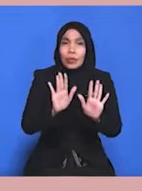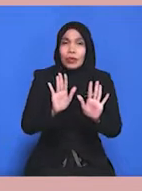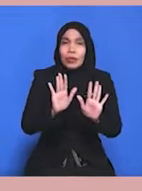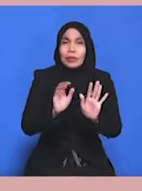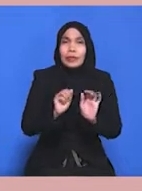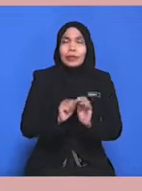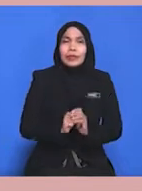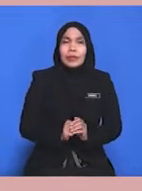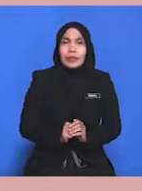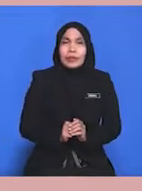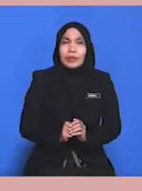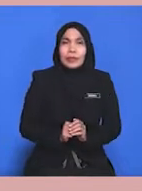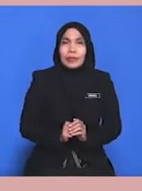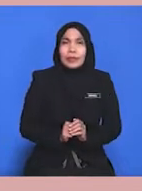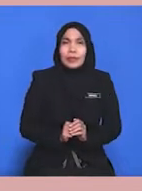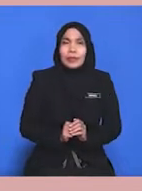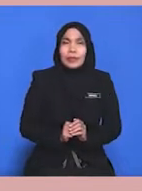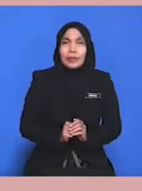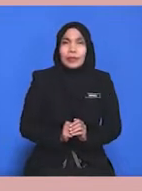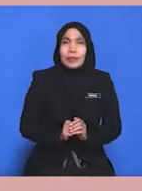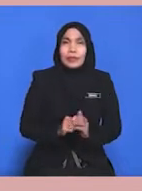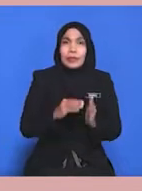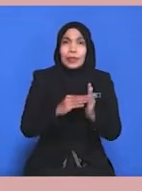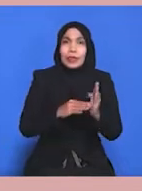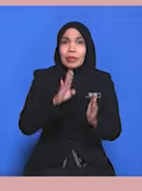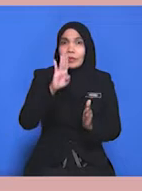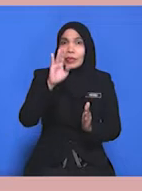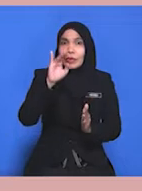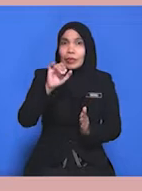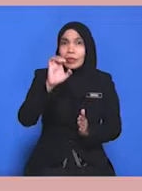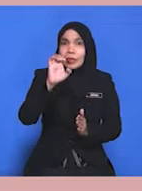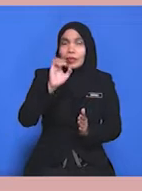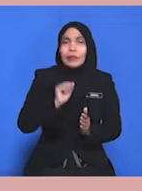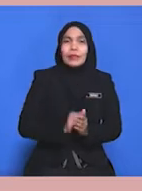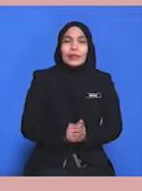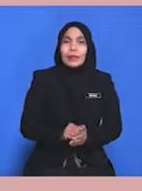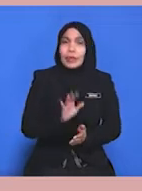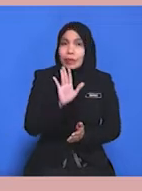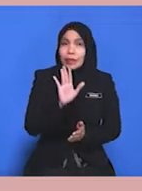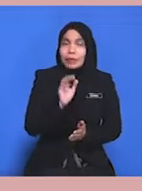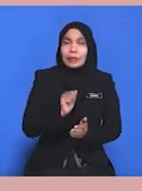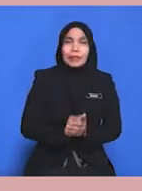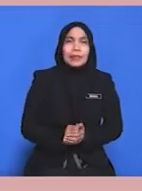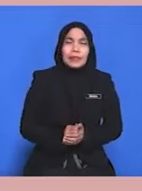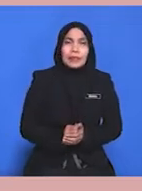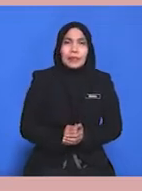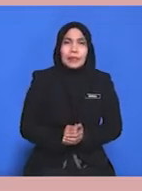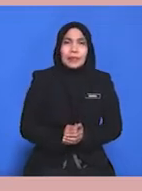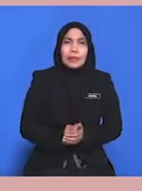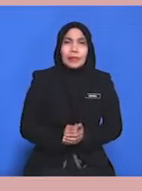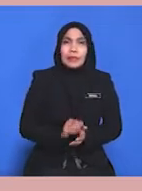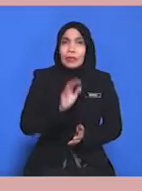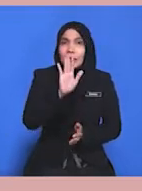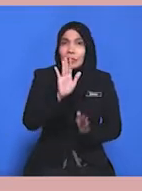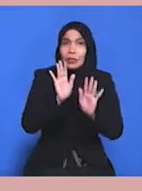bilangan penyertaan dengan bilangan bye. Bilangan penyertaan ialah 5. Tolakkan